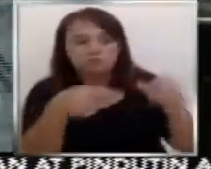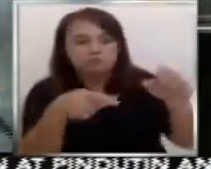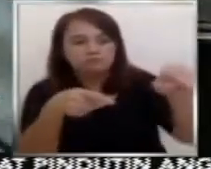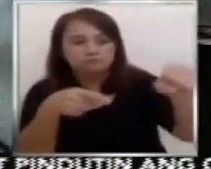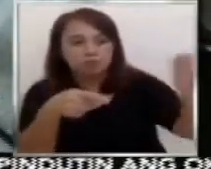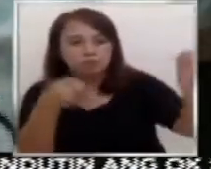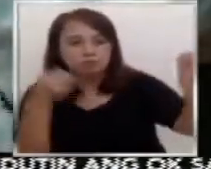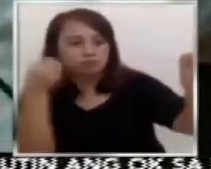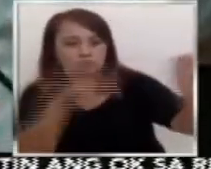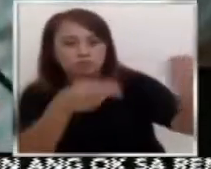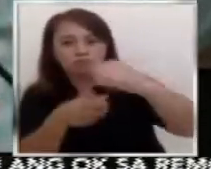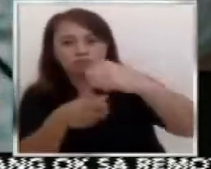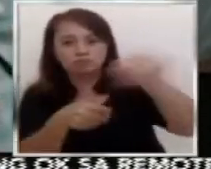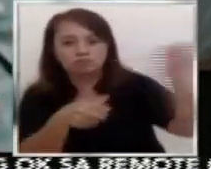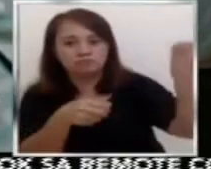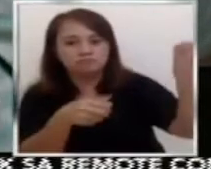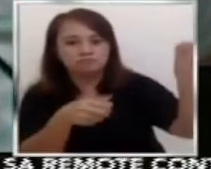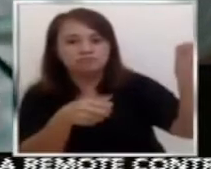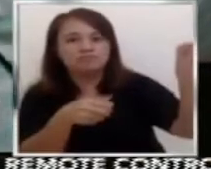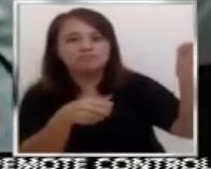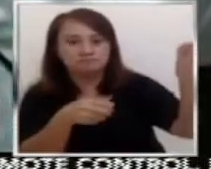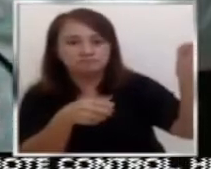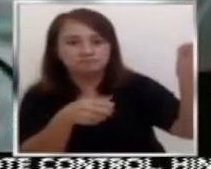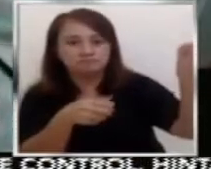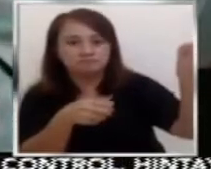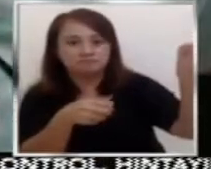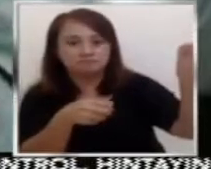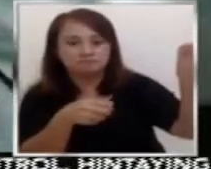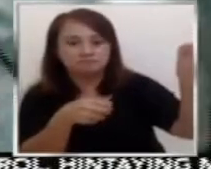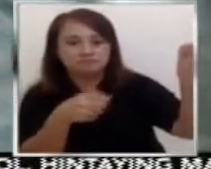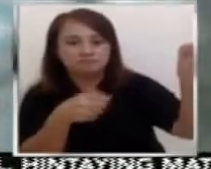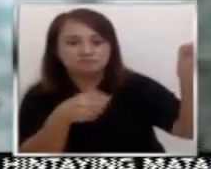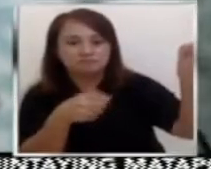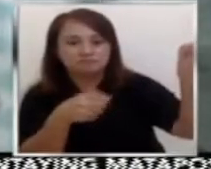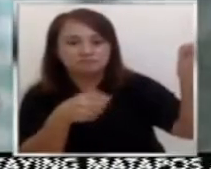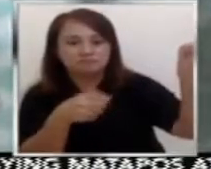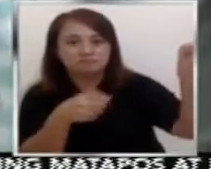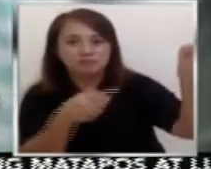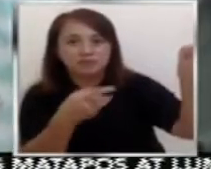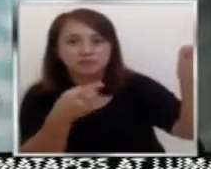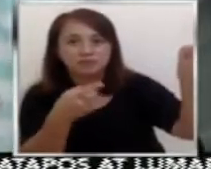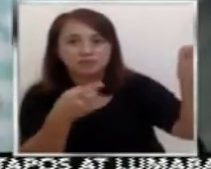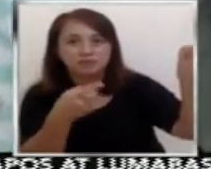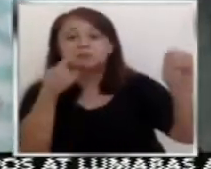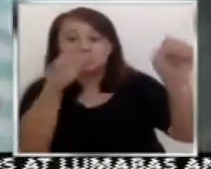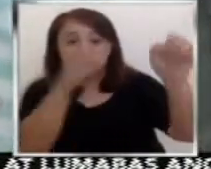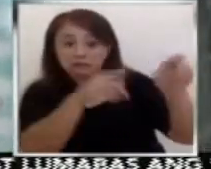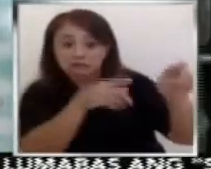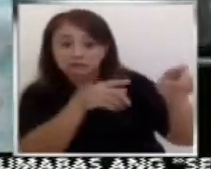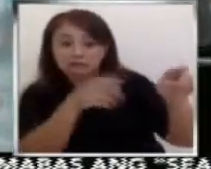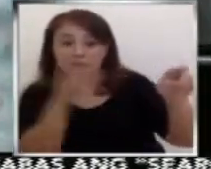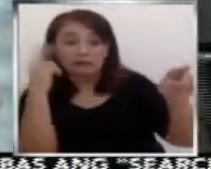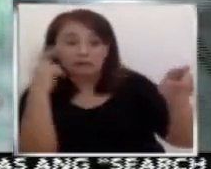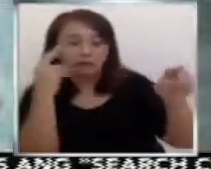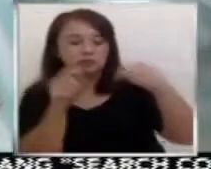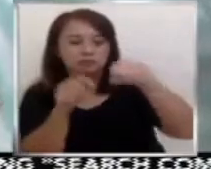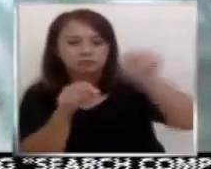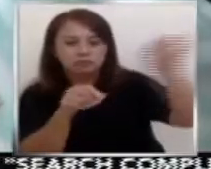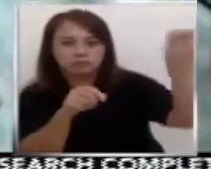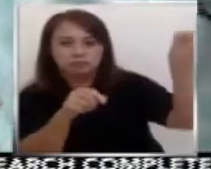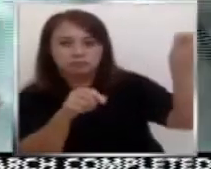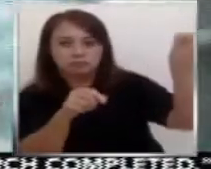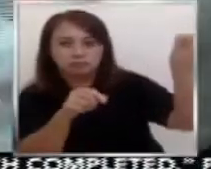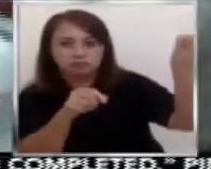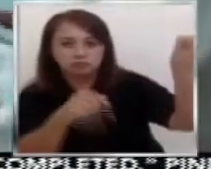tumalikod po siya ulit. Tapos sabi nila, yung bag mo. Sabi niya, nangakman po, kunin niya na po yung bag niya. Pinaputukan po siya,